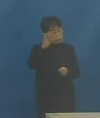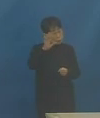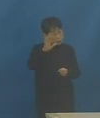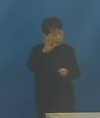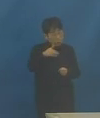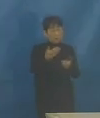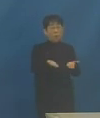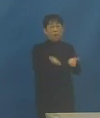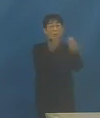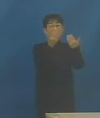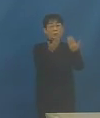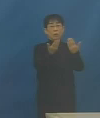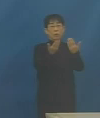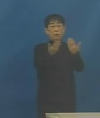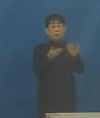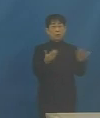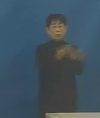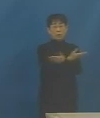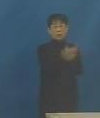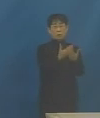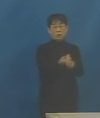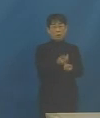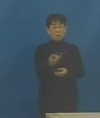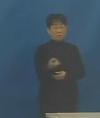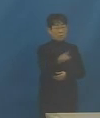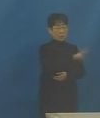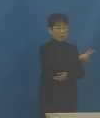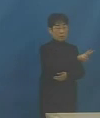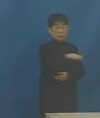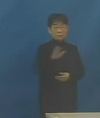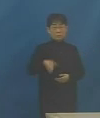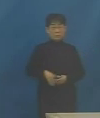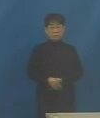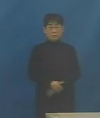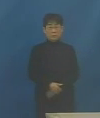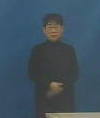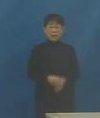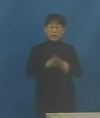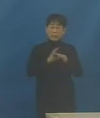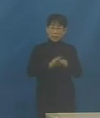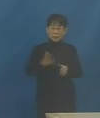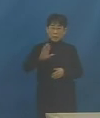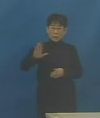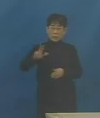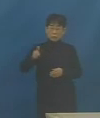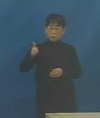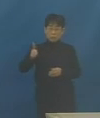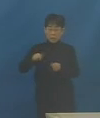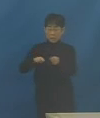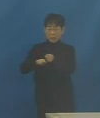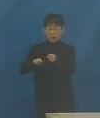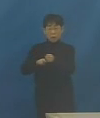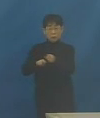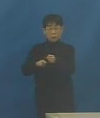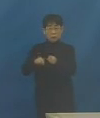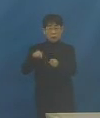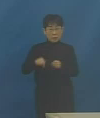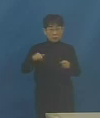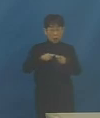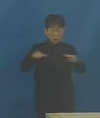戻られると異様に移行してきていますだからやはりデルタ株がまだあの子の国内で